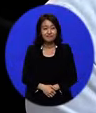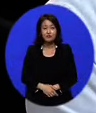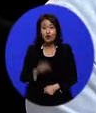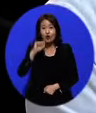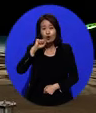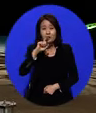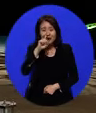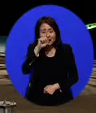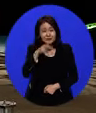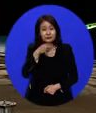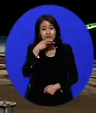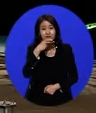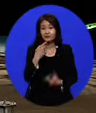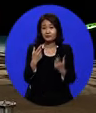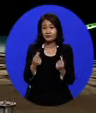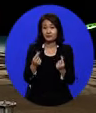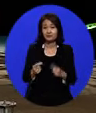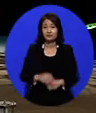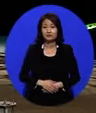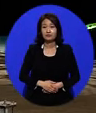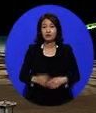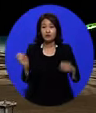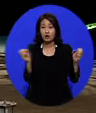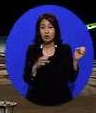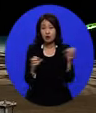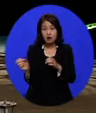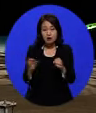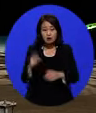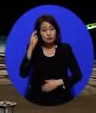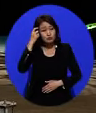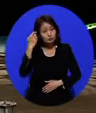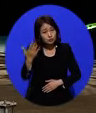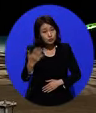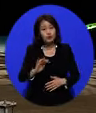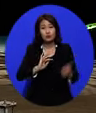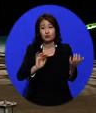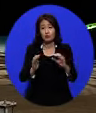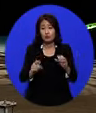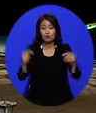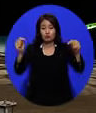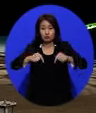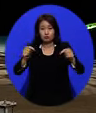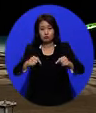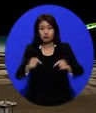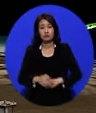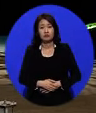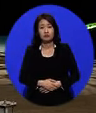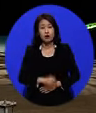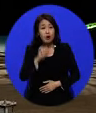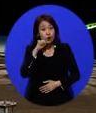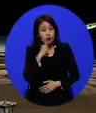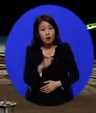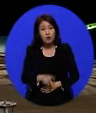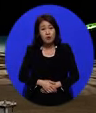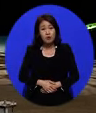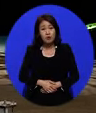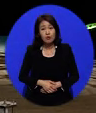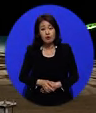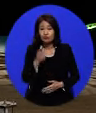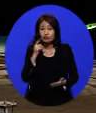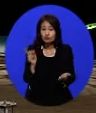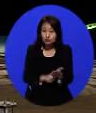어려운 말 하나도 없죠? 네. 짝, 대화, 질문, 토론, 논쟁. 어려운가요? 아니요.